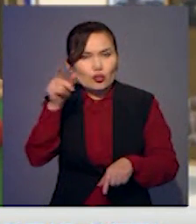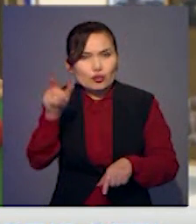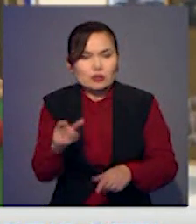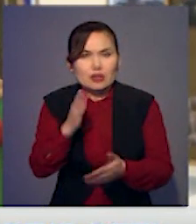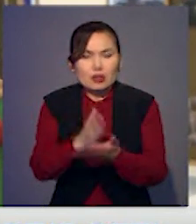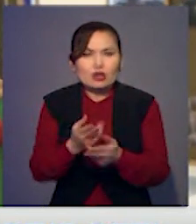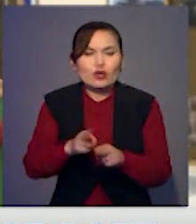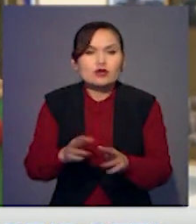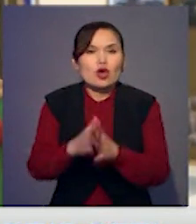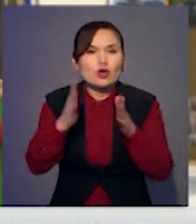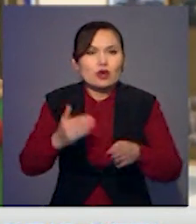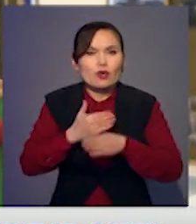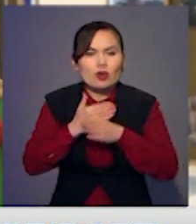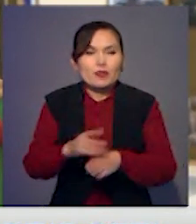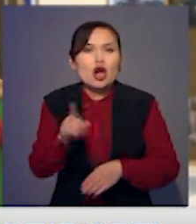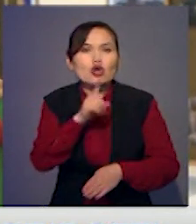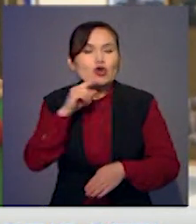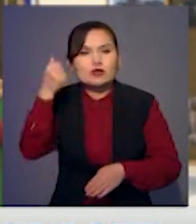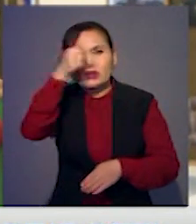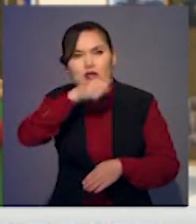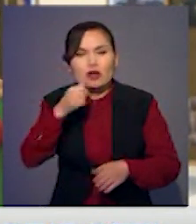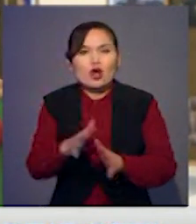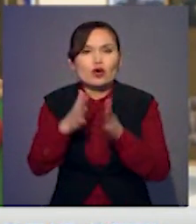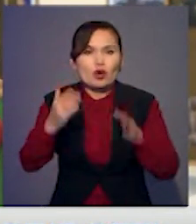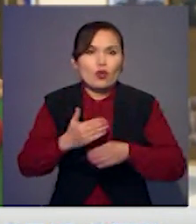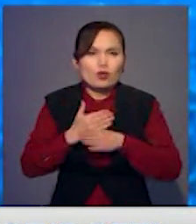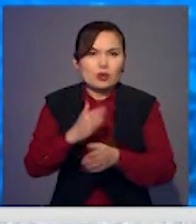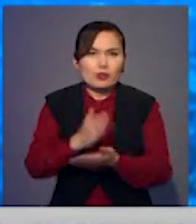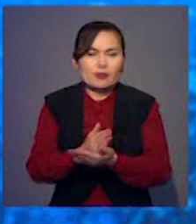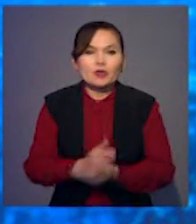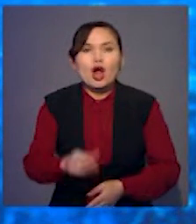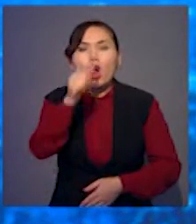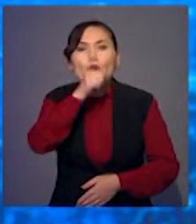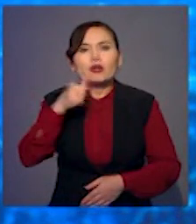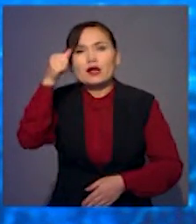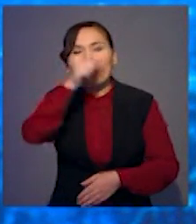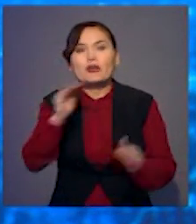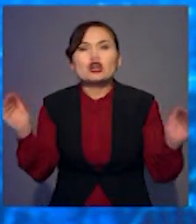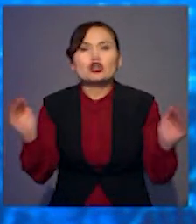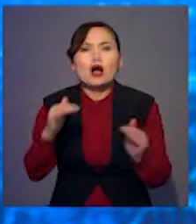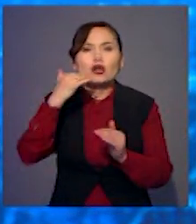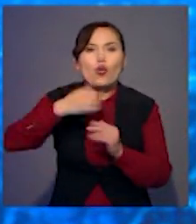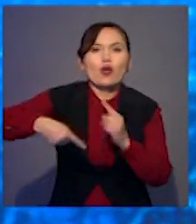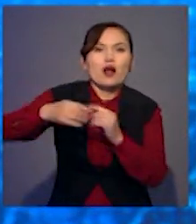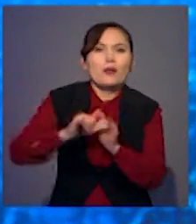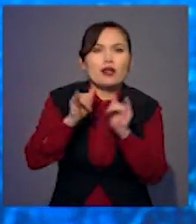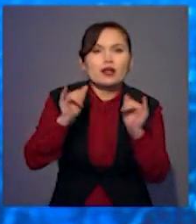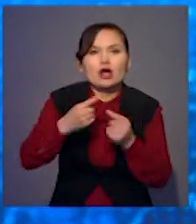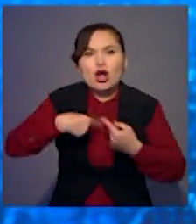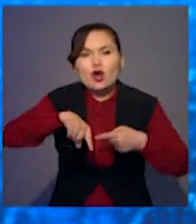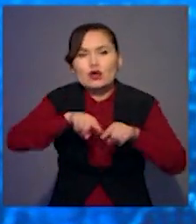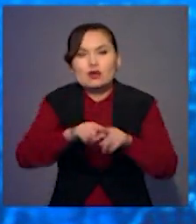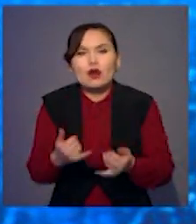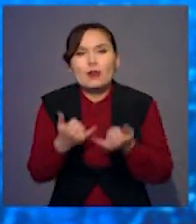мінекі осы жастар жылы үлкен қолдау болып жатыр. Өткен жылы шағын және орта кәсіпкерлік субъектілері